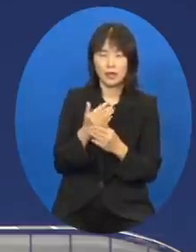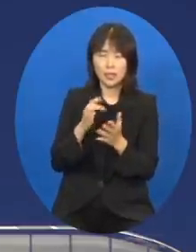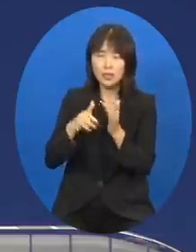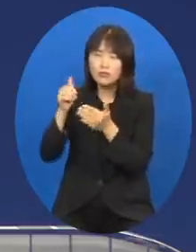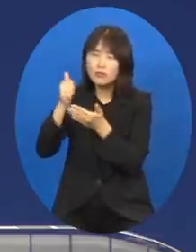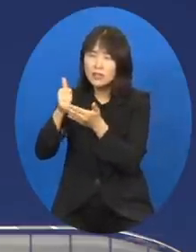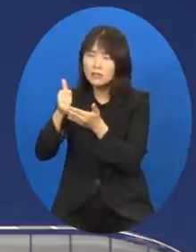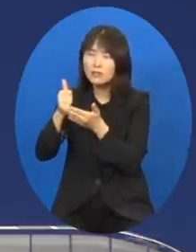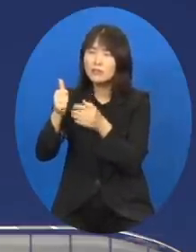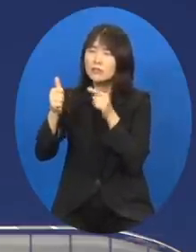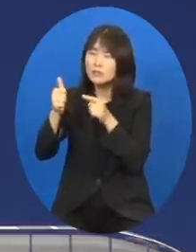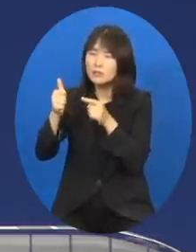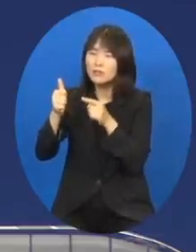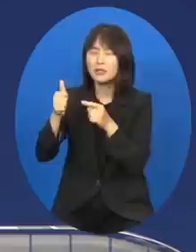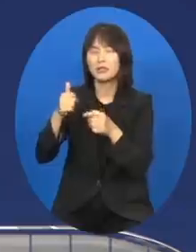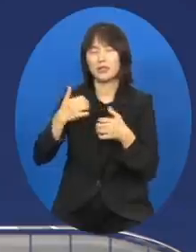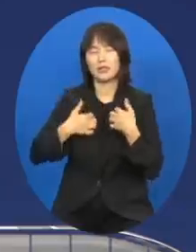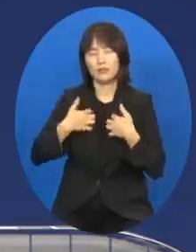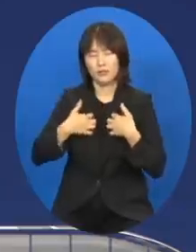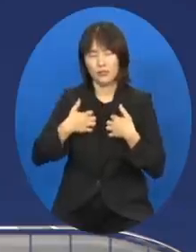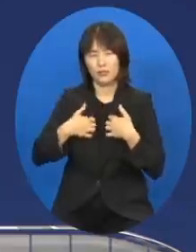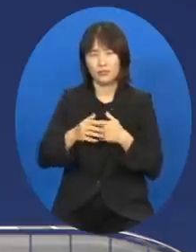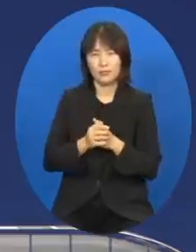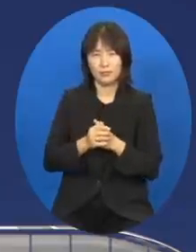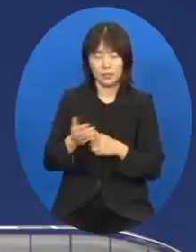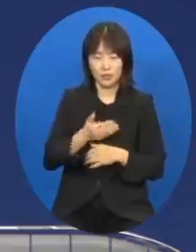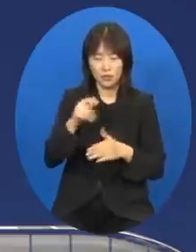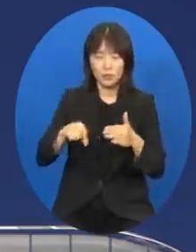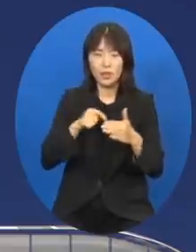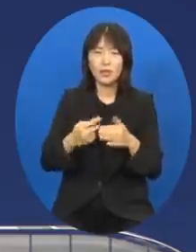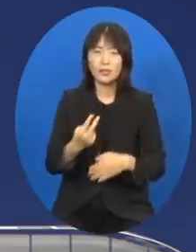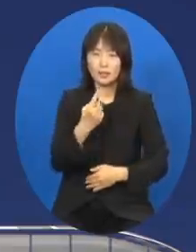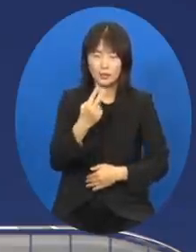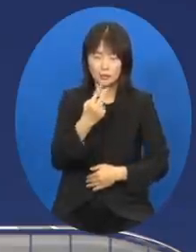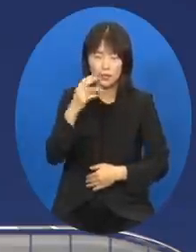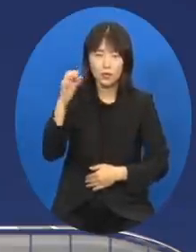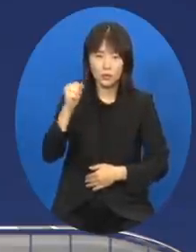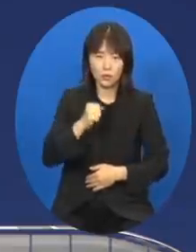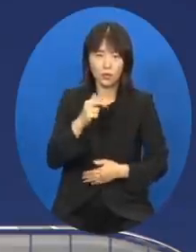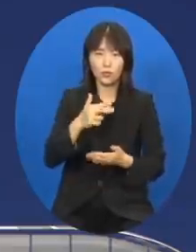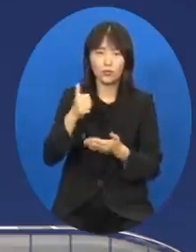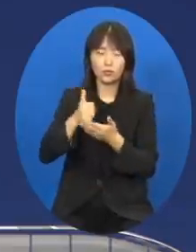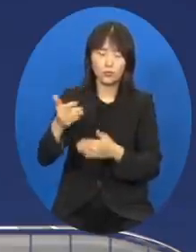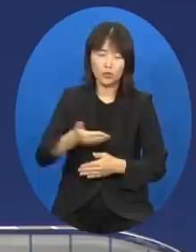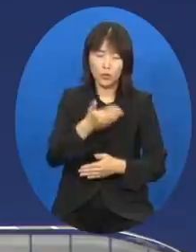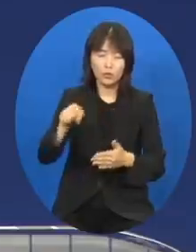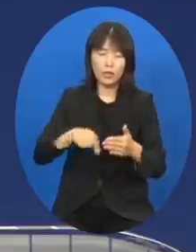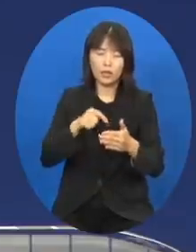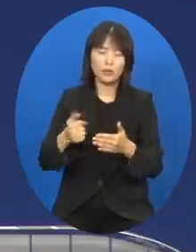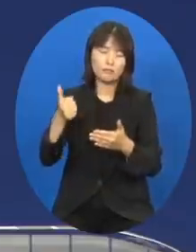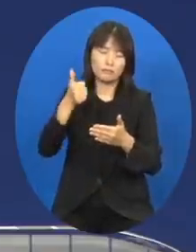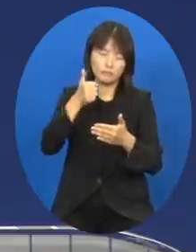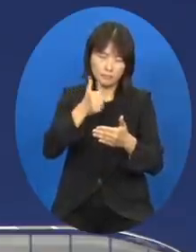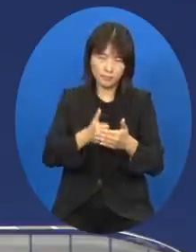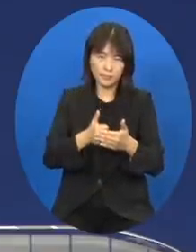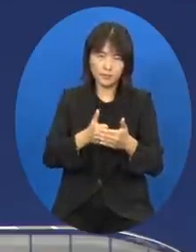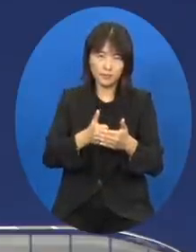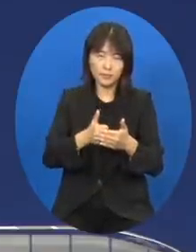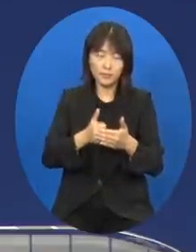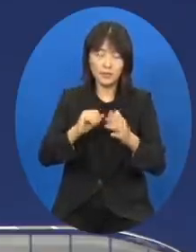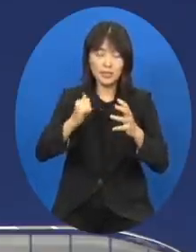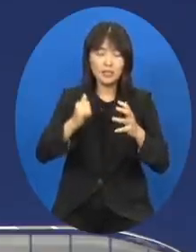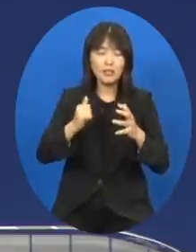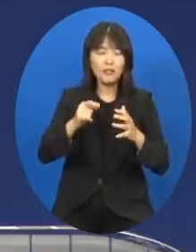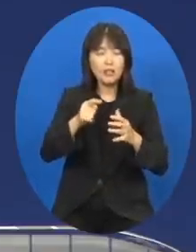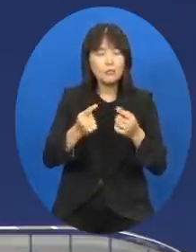그분이 기쁨이잖아요. 여러분 안에 생명으로 주님이 여러분 안에 거하시니 세상에 이보다